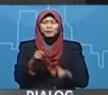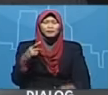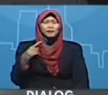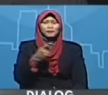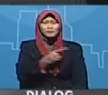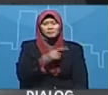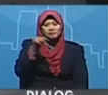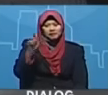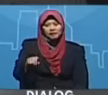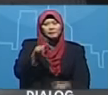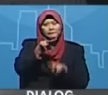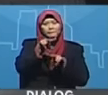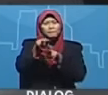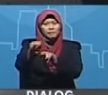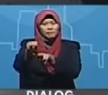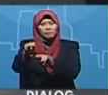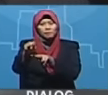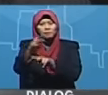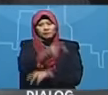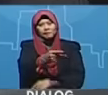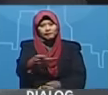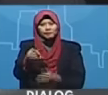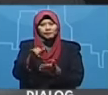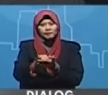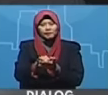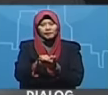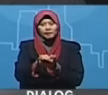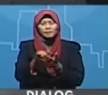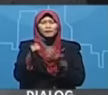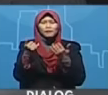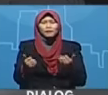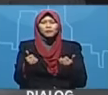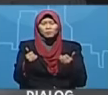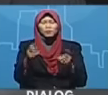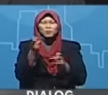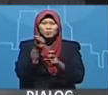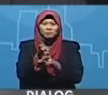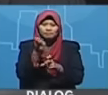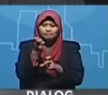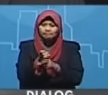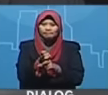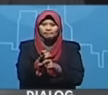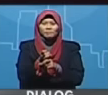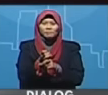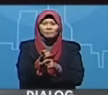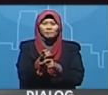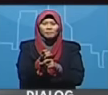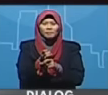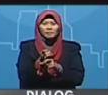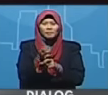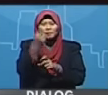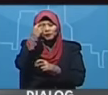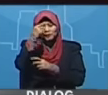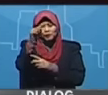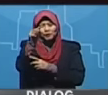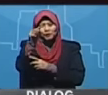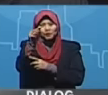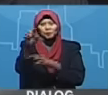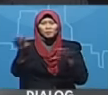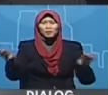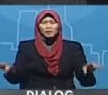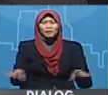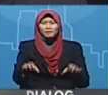memantau perkara ini. Lah. Okay. Jadi ini senario sekarang ni dia agak complicated. Uh-huh. Dan mereka yang cuba untuk